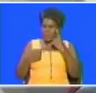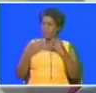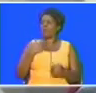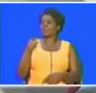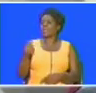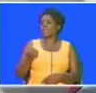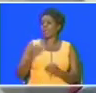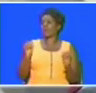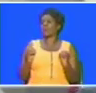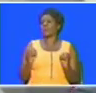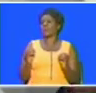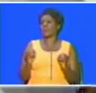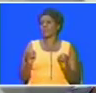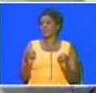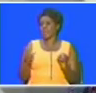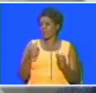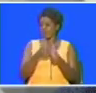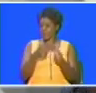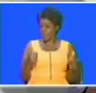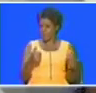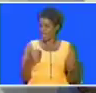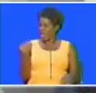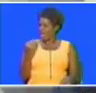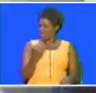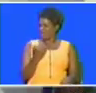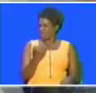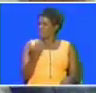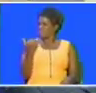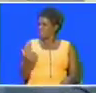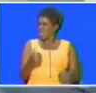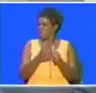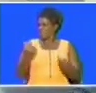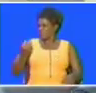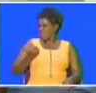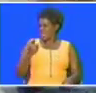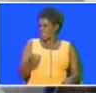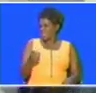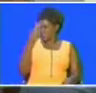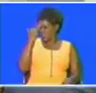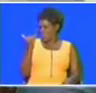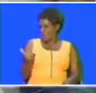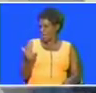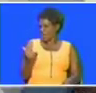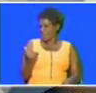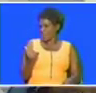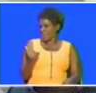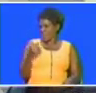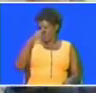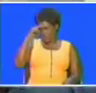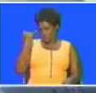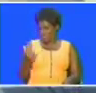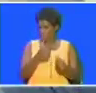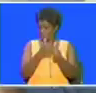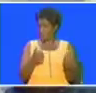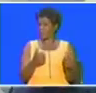ama ukimwambia nenda pale upewe chakula unaona anakataa, jiulize kwa nini mtoto wangu anakataa huyo msichana, ni mgeni ama amekaa hapa? Kwa sababu ukiona mtoto